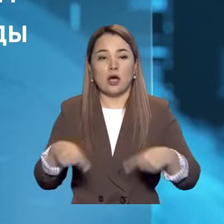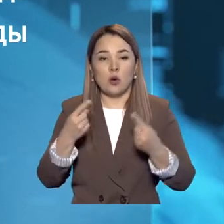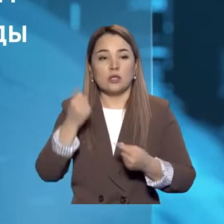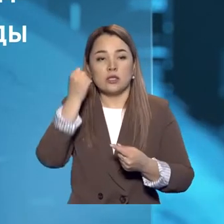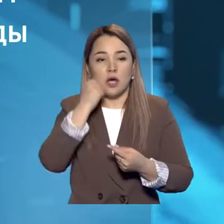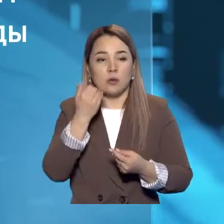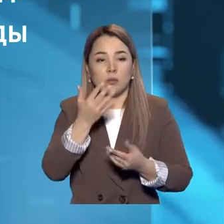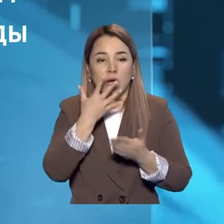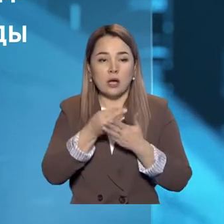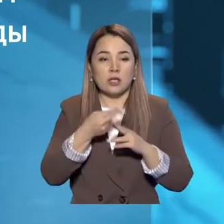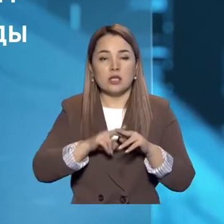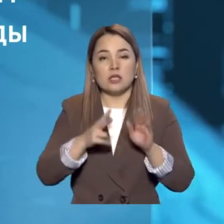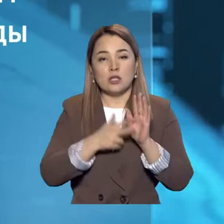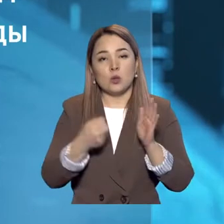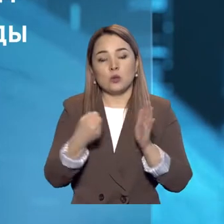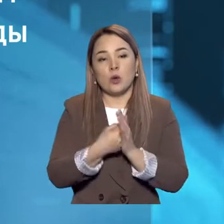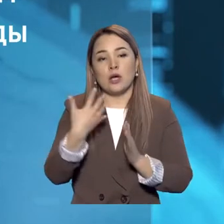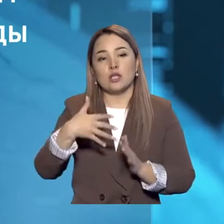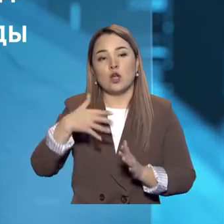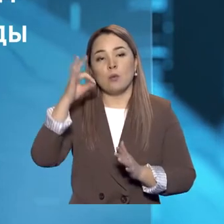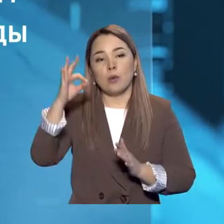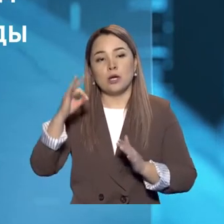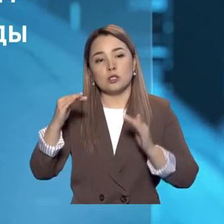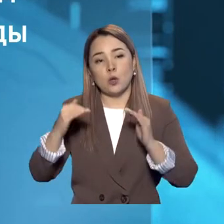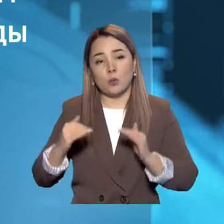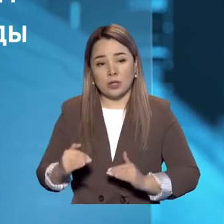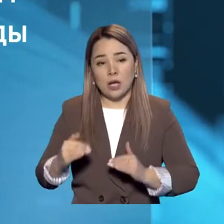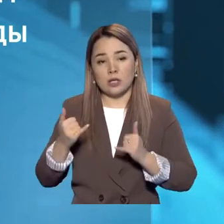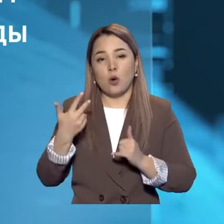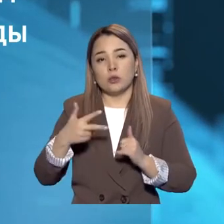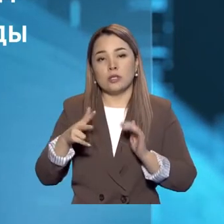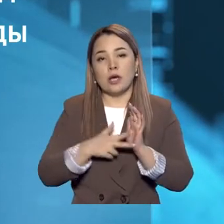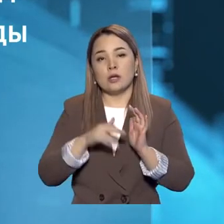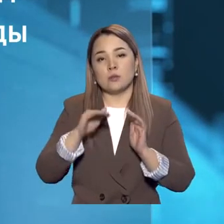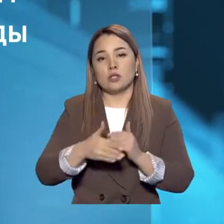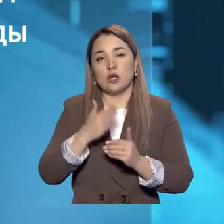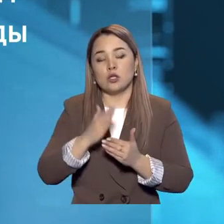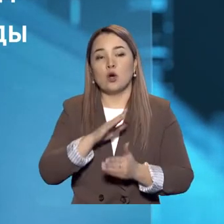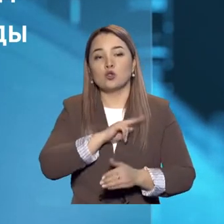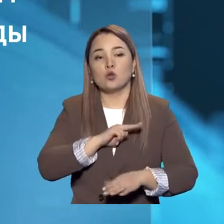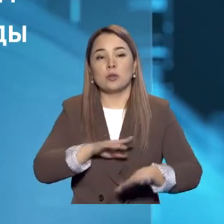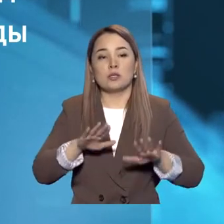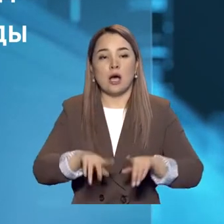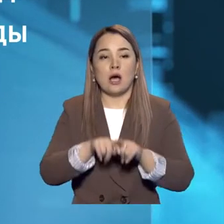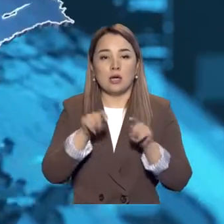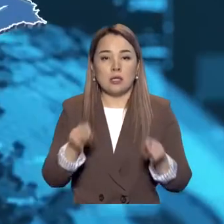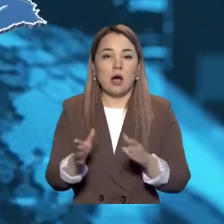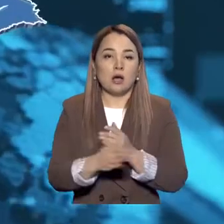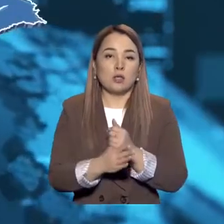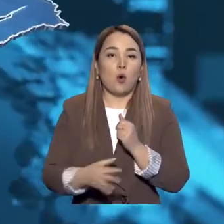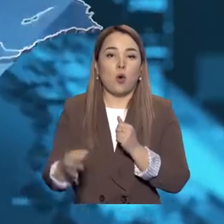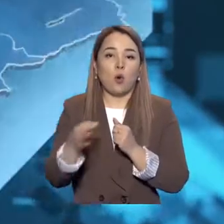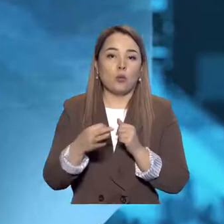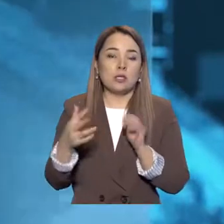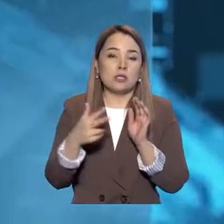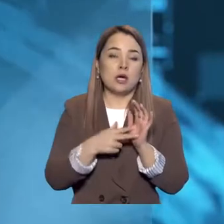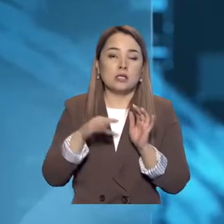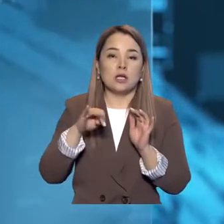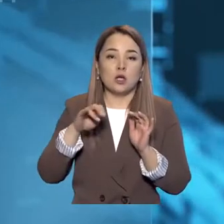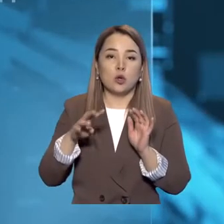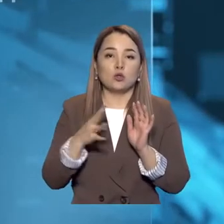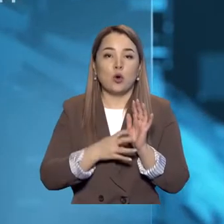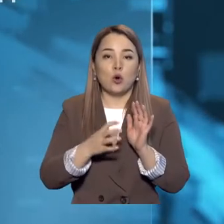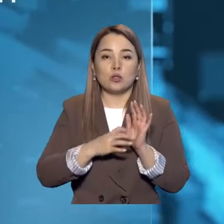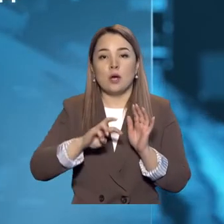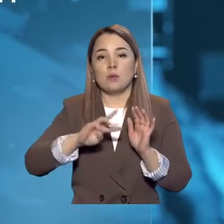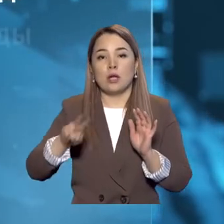тозуын 80-50%-ға дейін төмендетеді. 38 мыңнан астам жаңа жұмыс орны құрылады. Атырау облысында 8